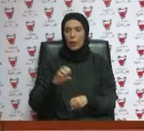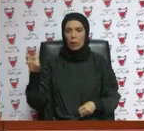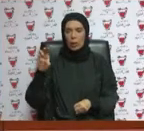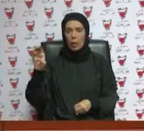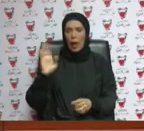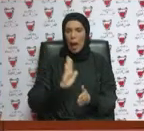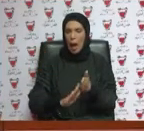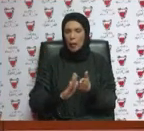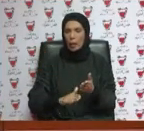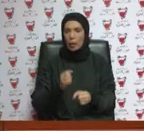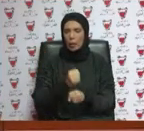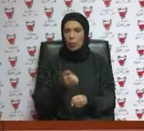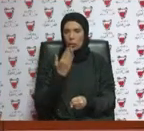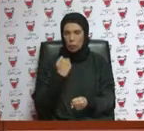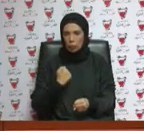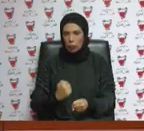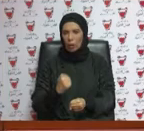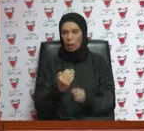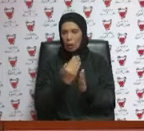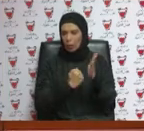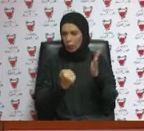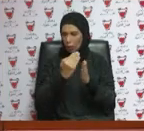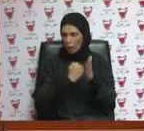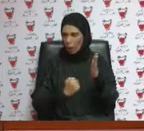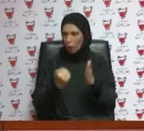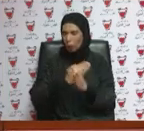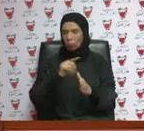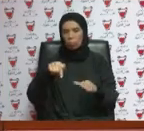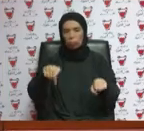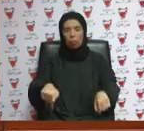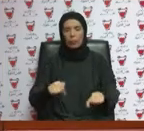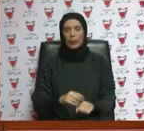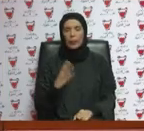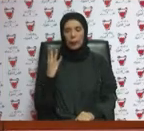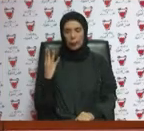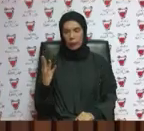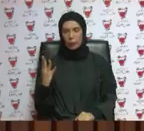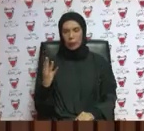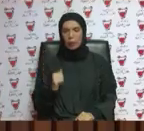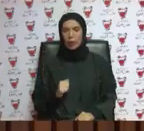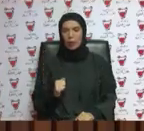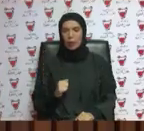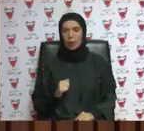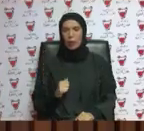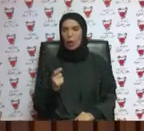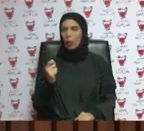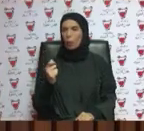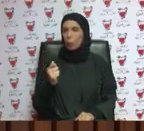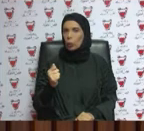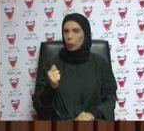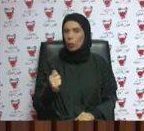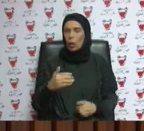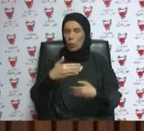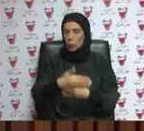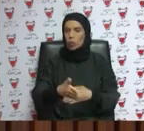التعطل بسبب الأوضاع الاقتصادية الراهنة. 4. إن المبلغ الذي سوف يتحمله